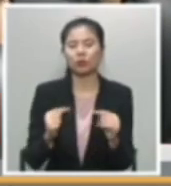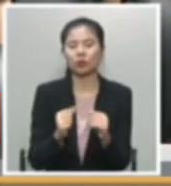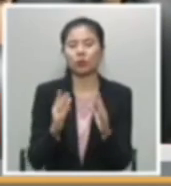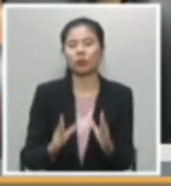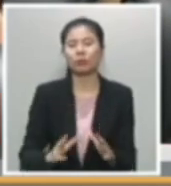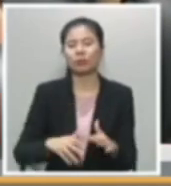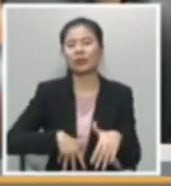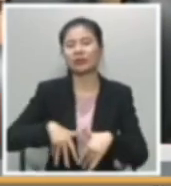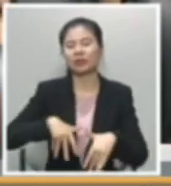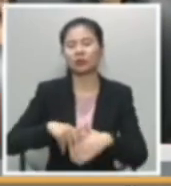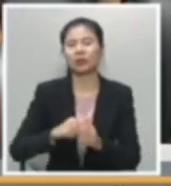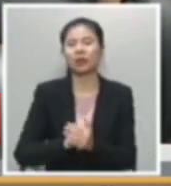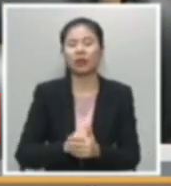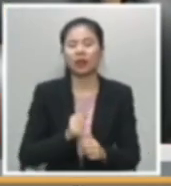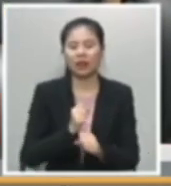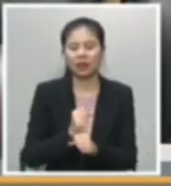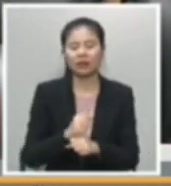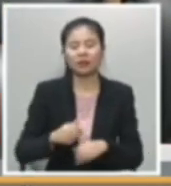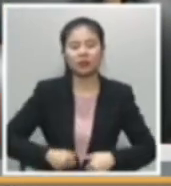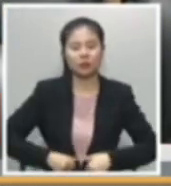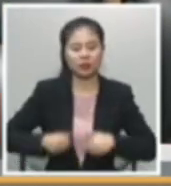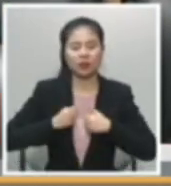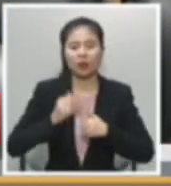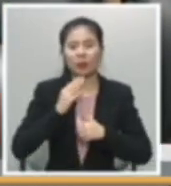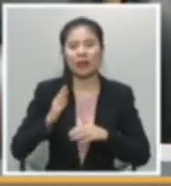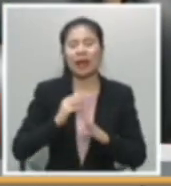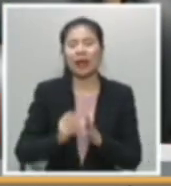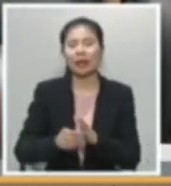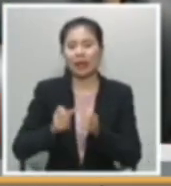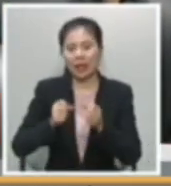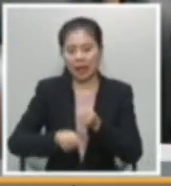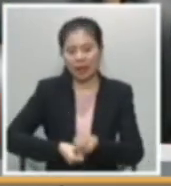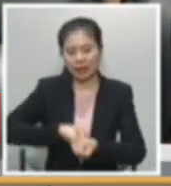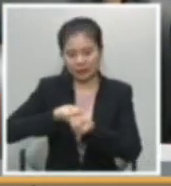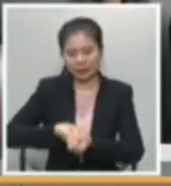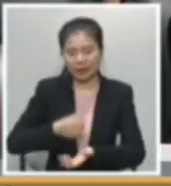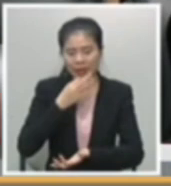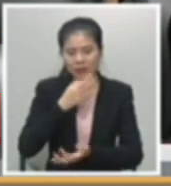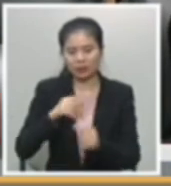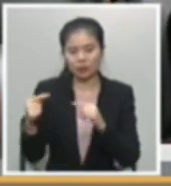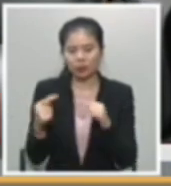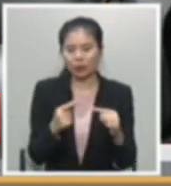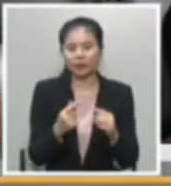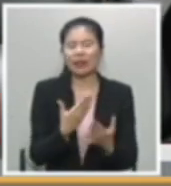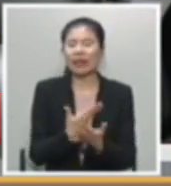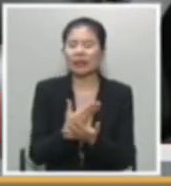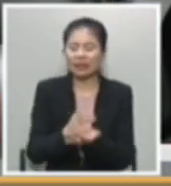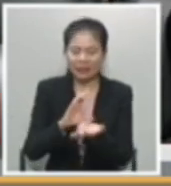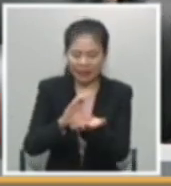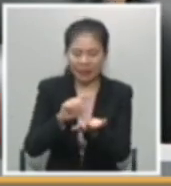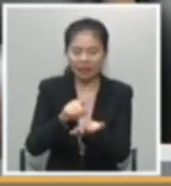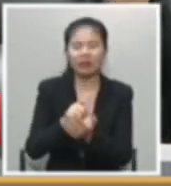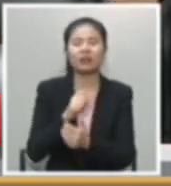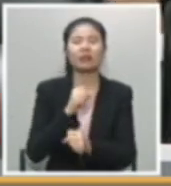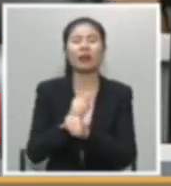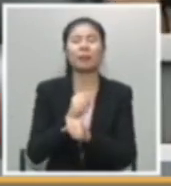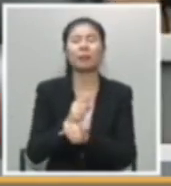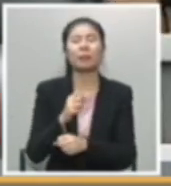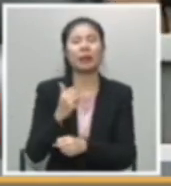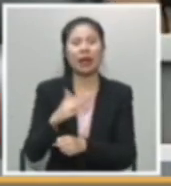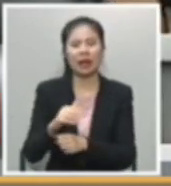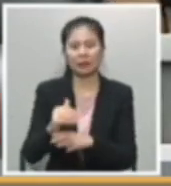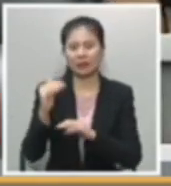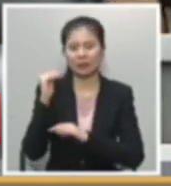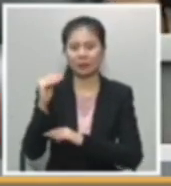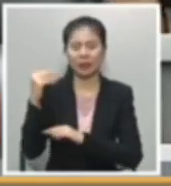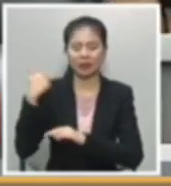ช่วยประชาชนให้กลับมายืนอยู่ได้แต่ว่างบประมาณมันก็ไม่ได้สื่อไปในทางนั้นเลยอีกอย่างนึงนะครับ